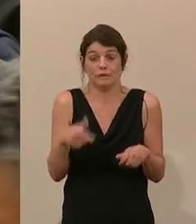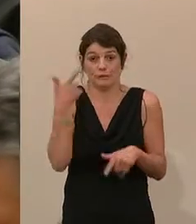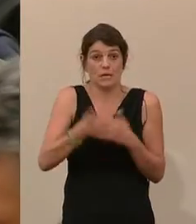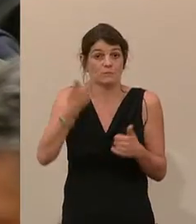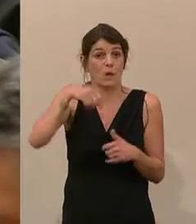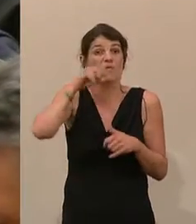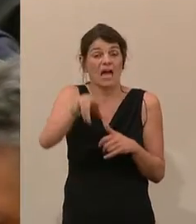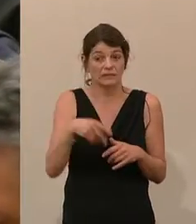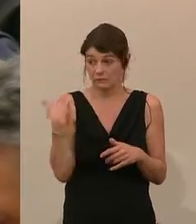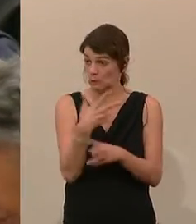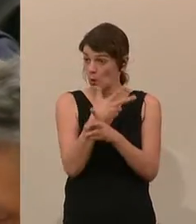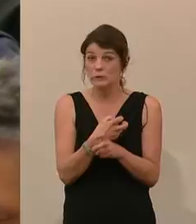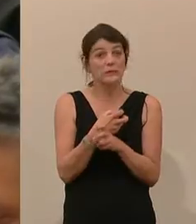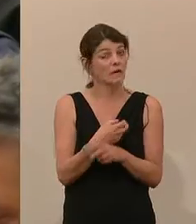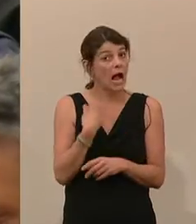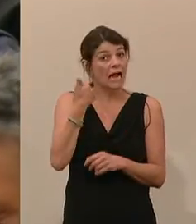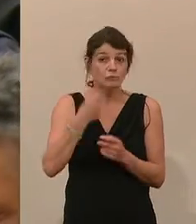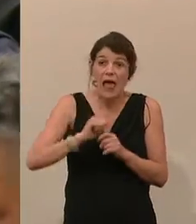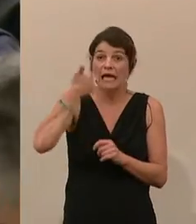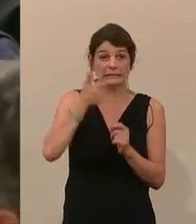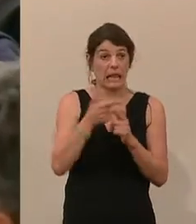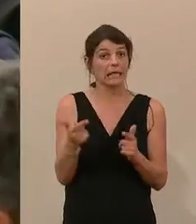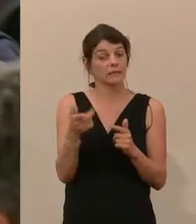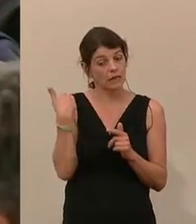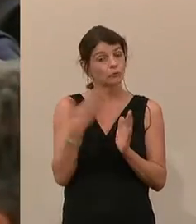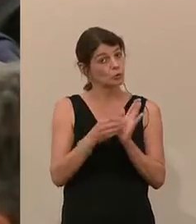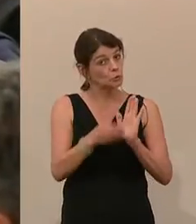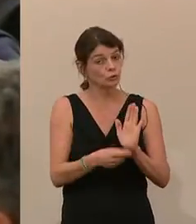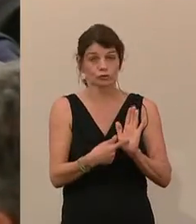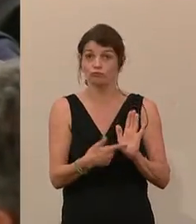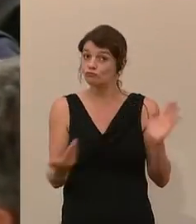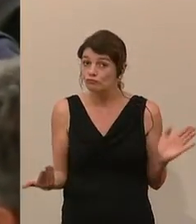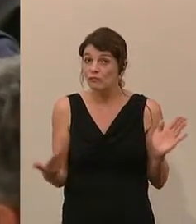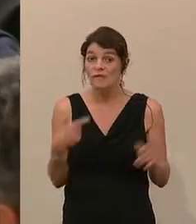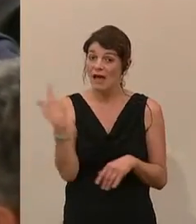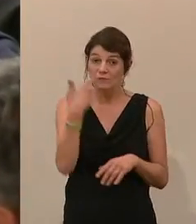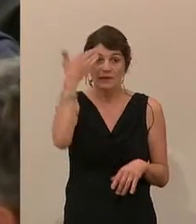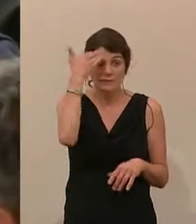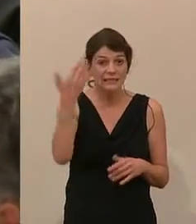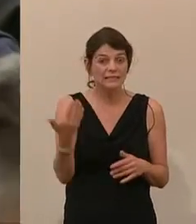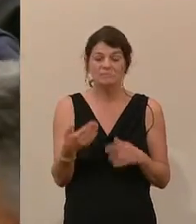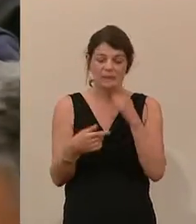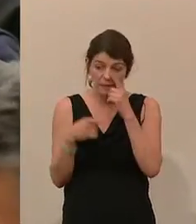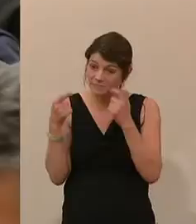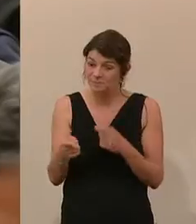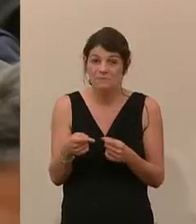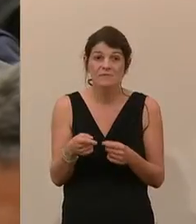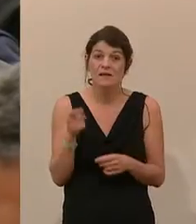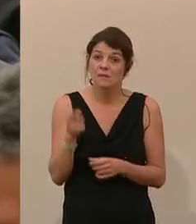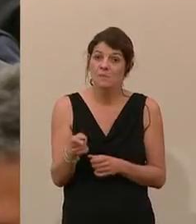Und damals hat Österreich das als eines der ersten Länder auch unterschrieben. Denn wir wissen, wie giftig